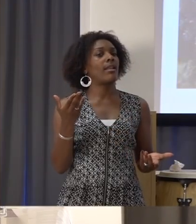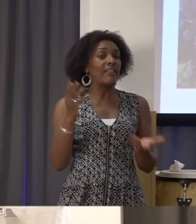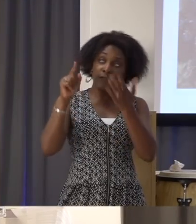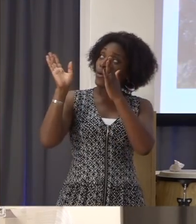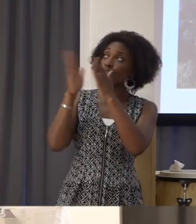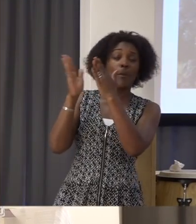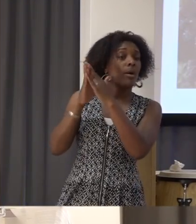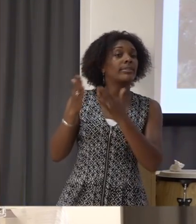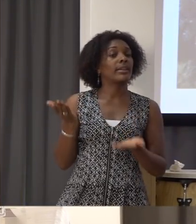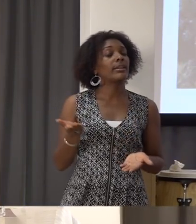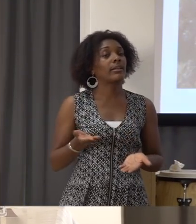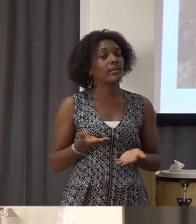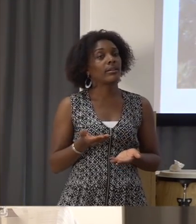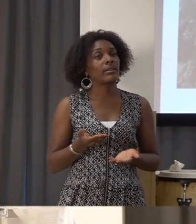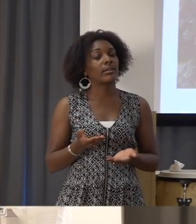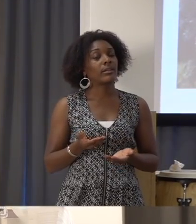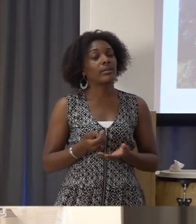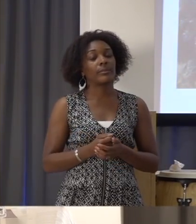demander.